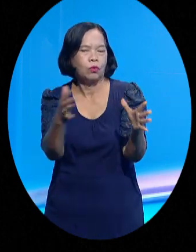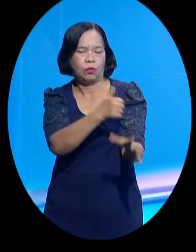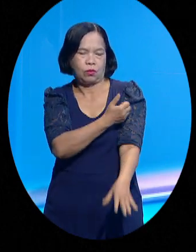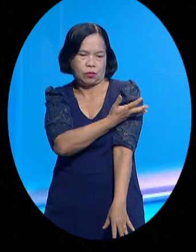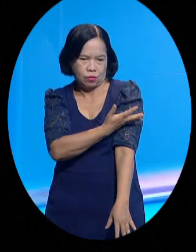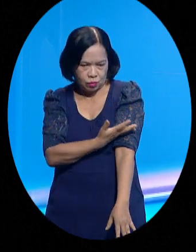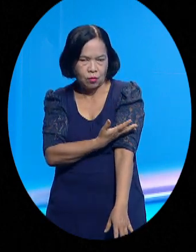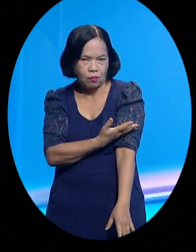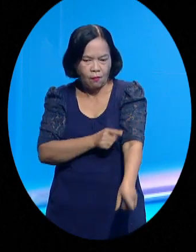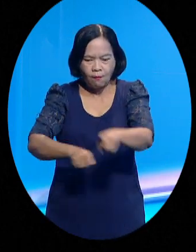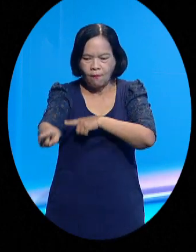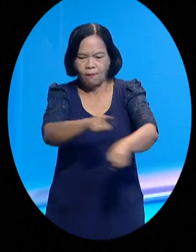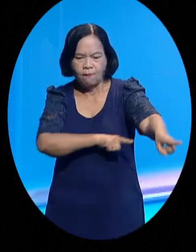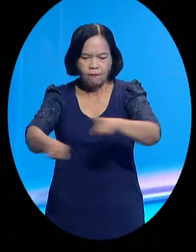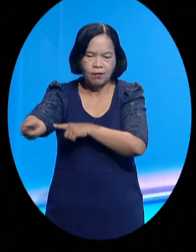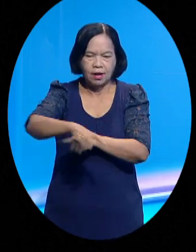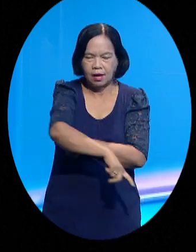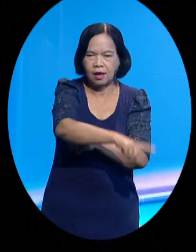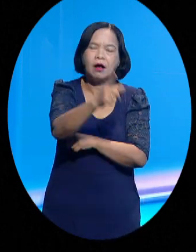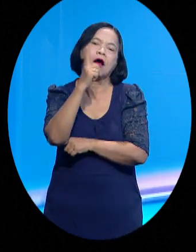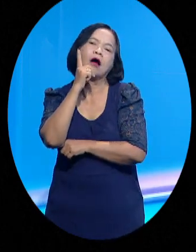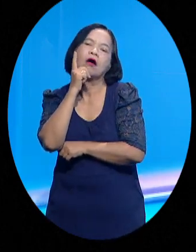đồng thời phá hủy Một số công trình lịch sử và kho ngũ cốc